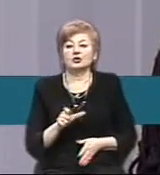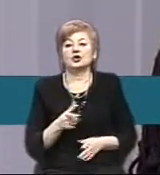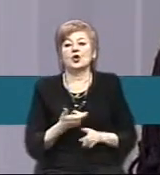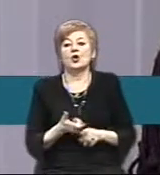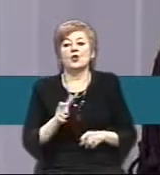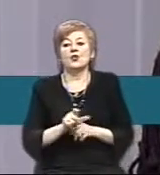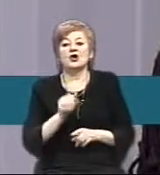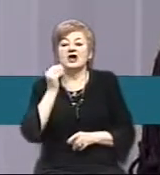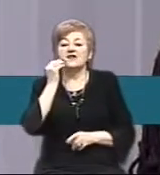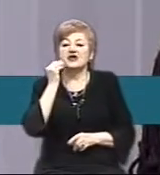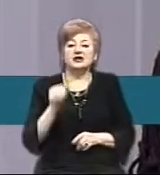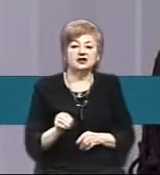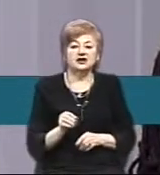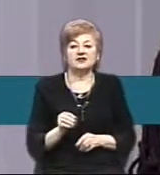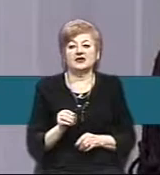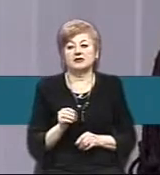тому що